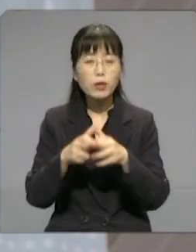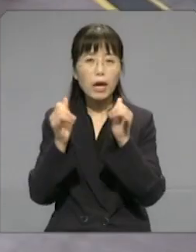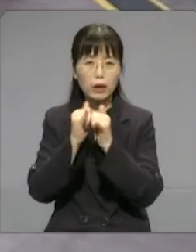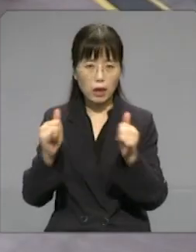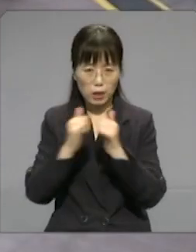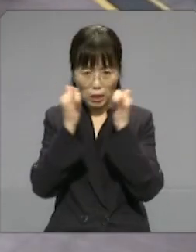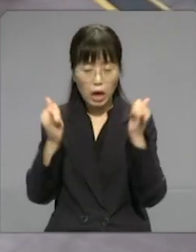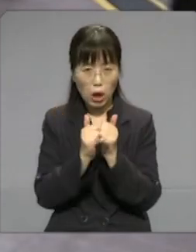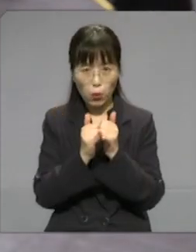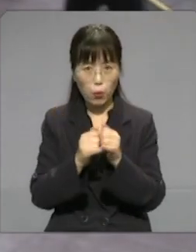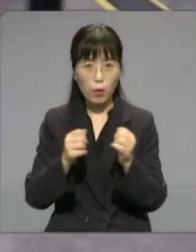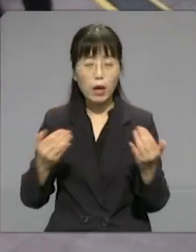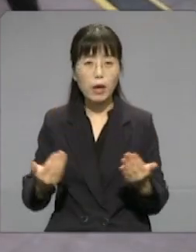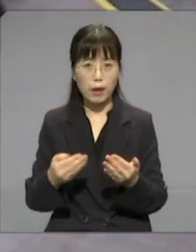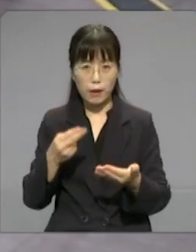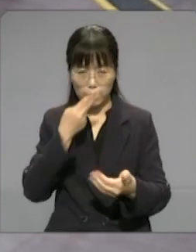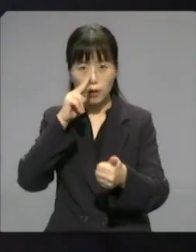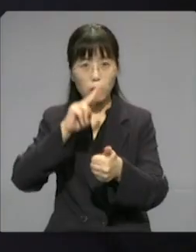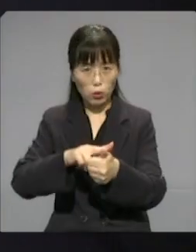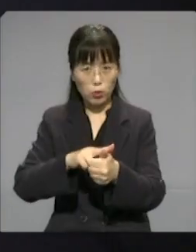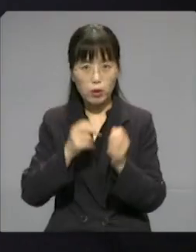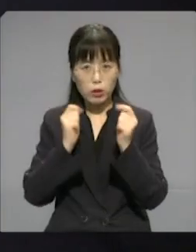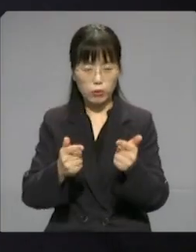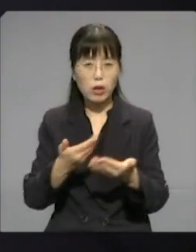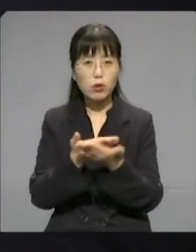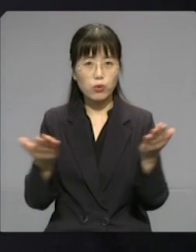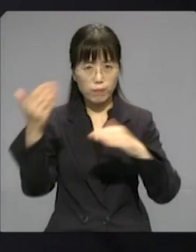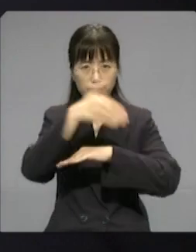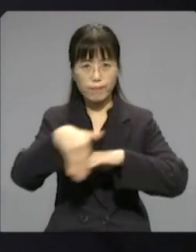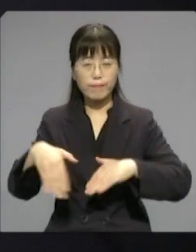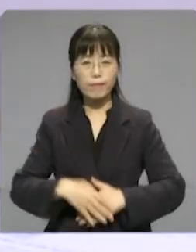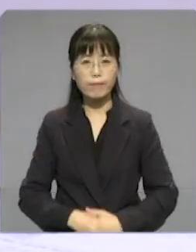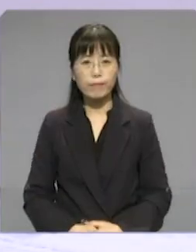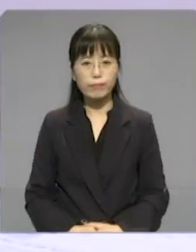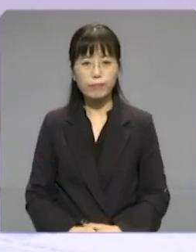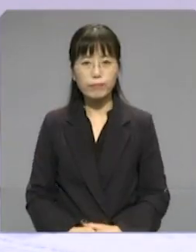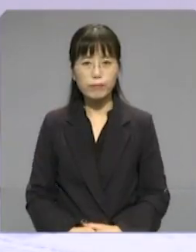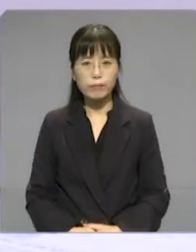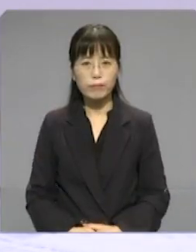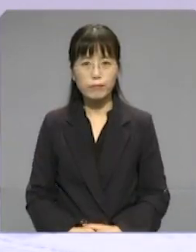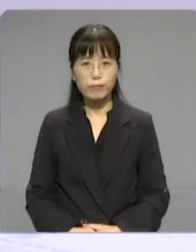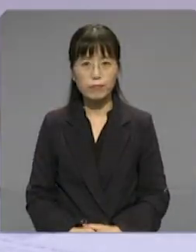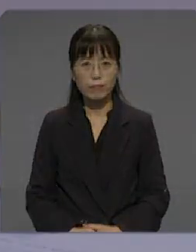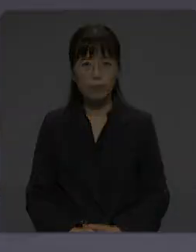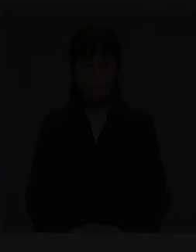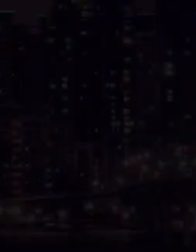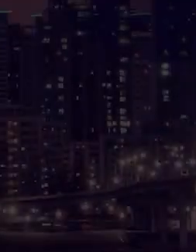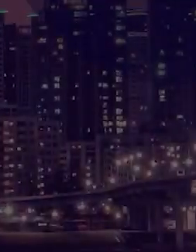장애인은 사회 진출을 도모하는 기회를 제공할 계획입니다. OBS 뉴스 황정환입니다.